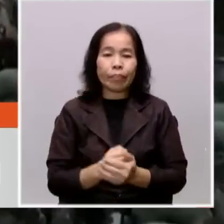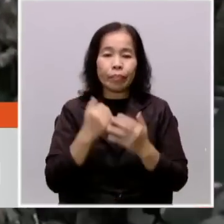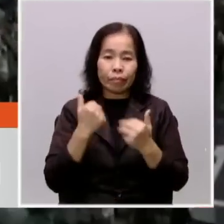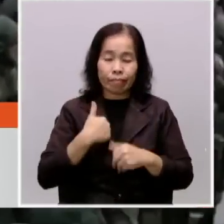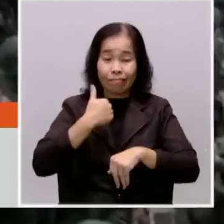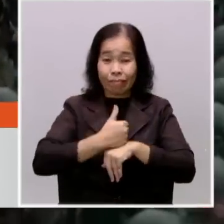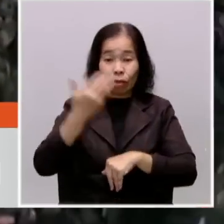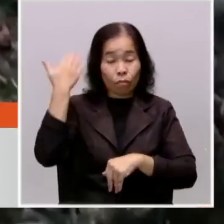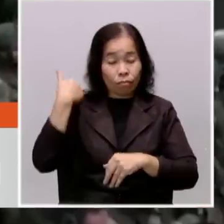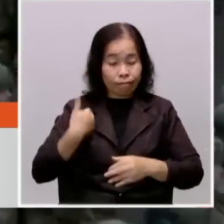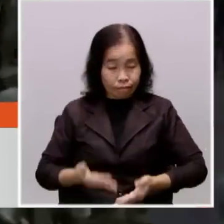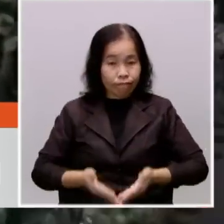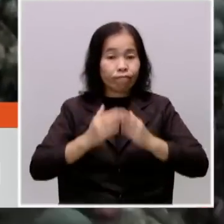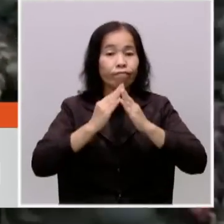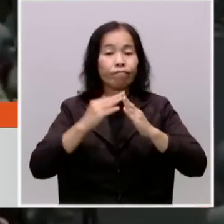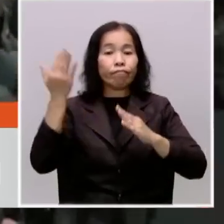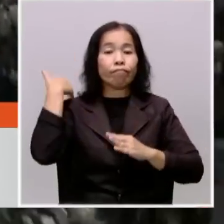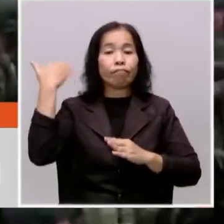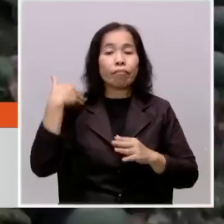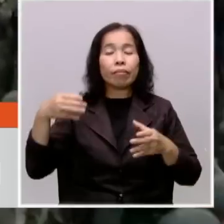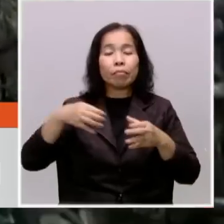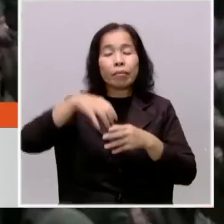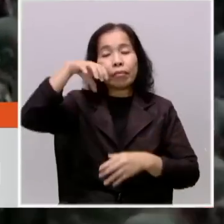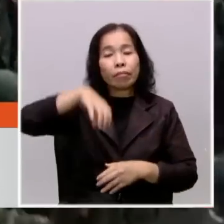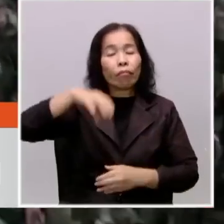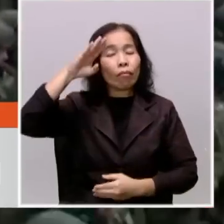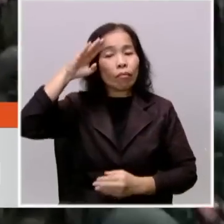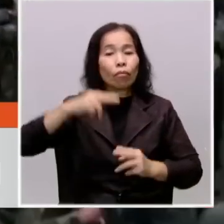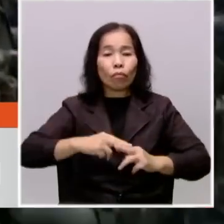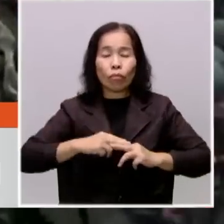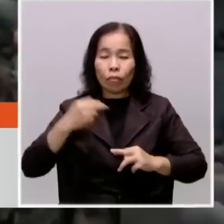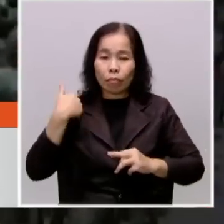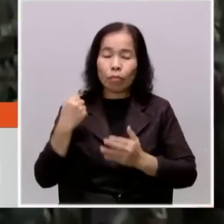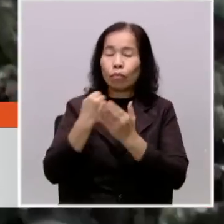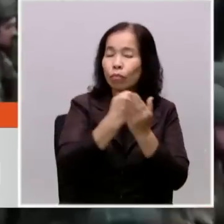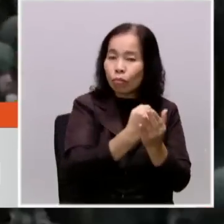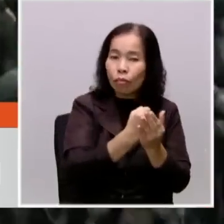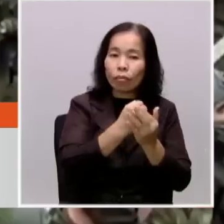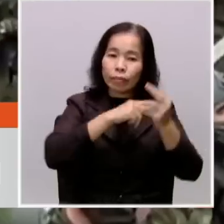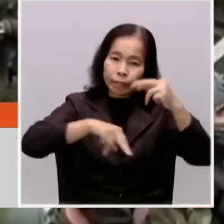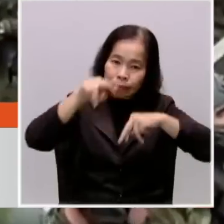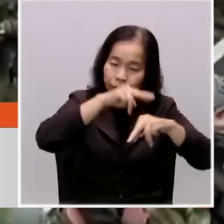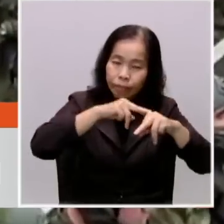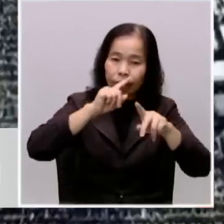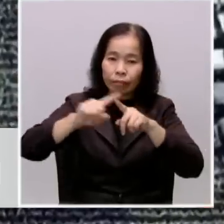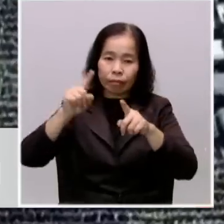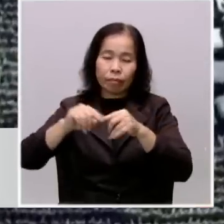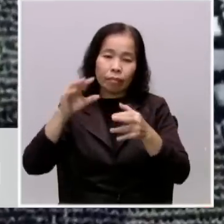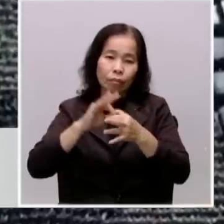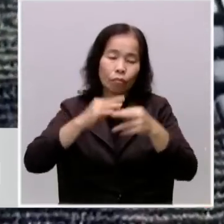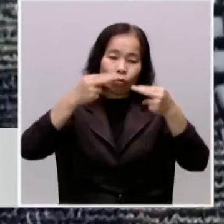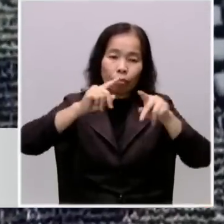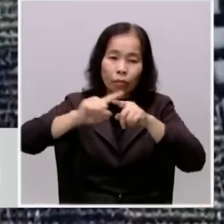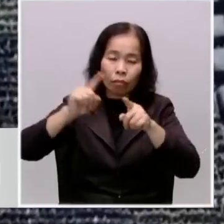นก่อตั้งกลุ่มแวกเนอร์ที่เป็นกลุ่มทหารเอกชนนะคะเคยมีบทบาทสำคัญในการช่วยกลุ่มแบ่งแยกดินแดนรบใน